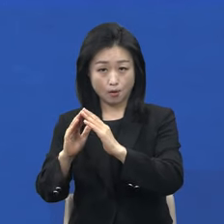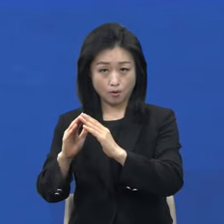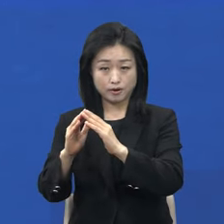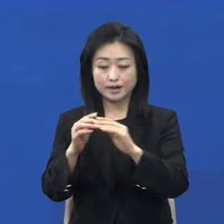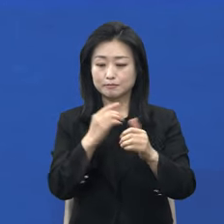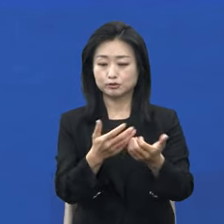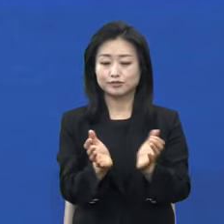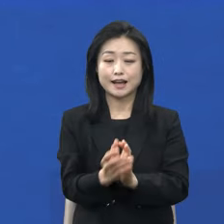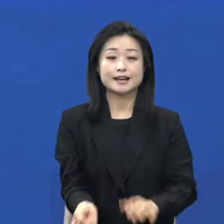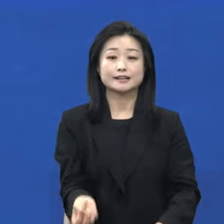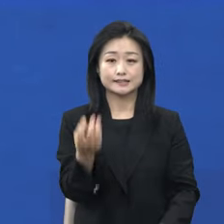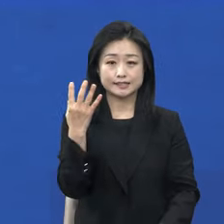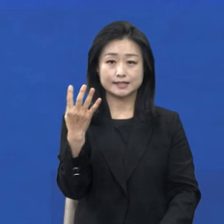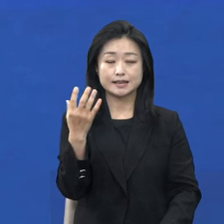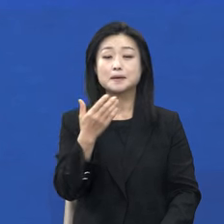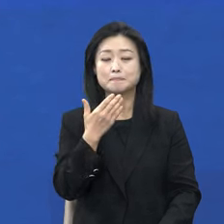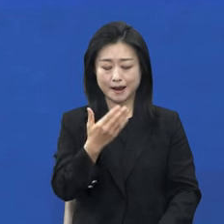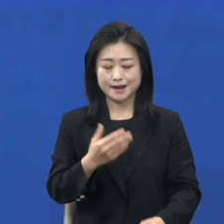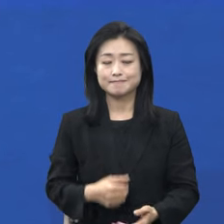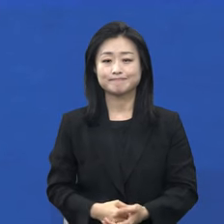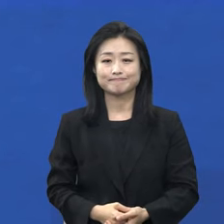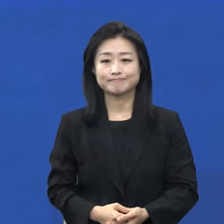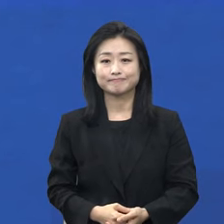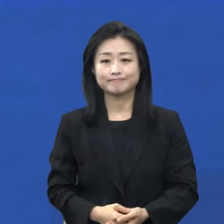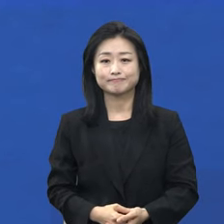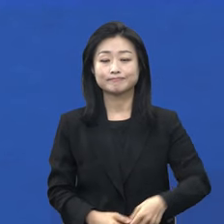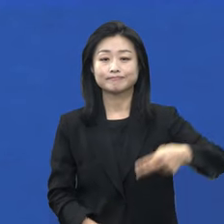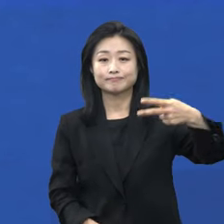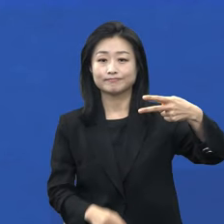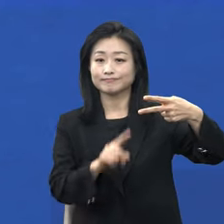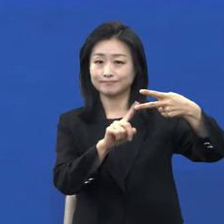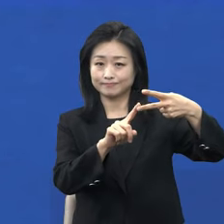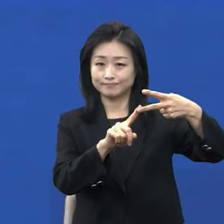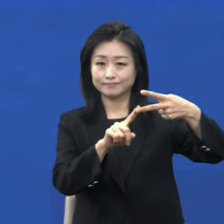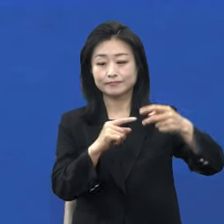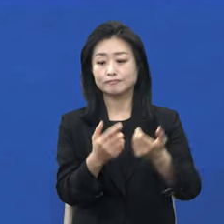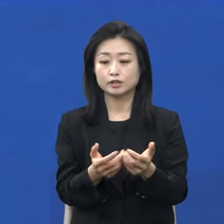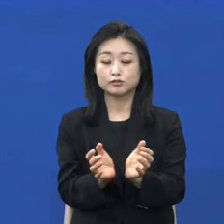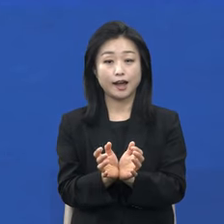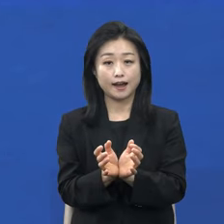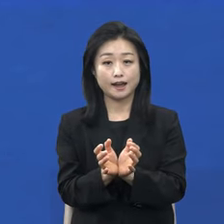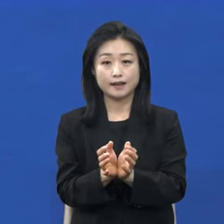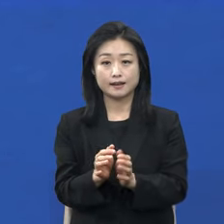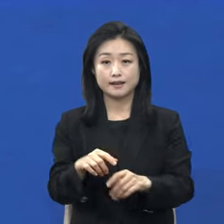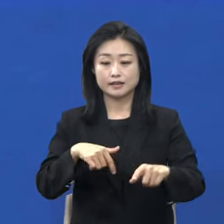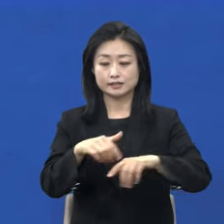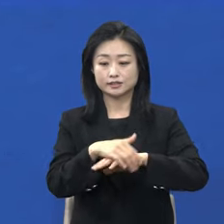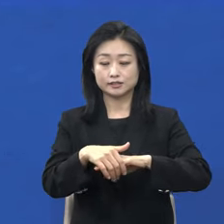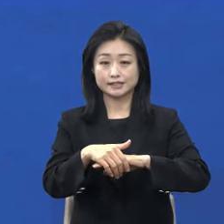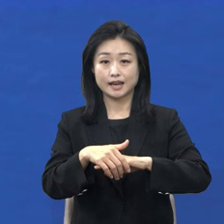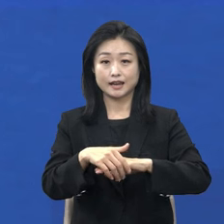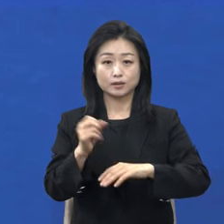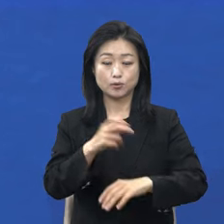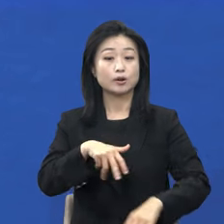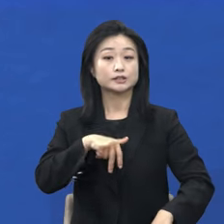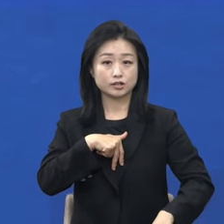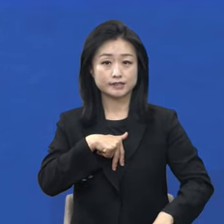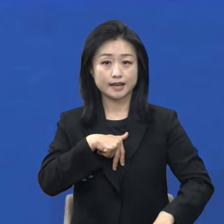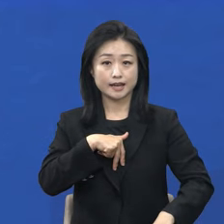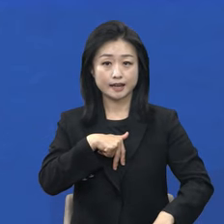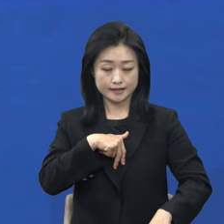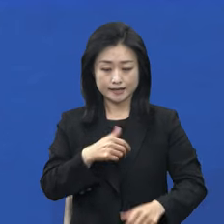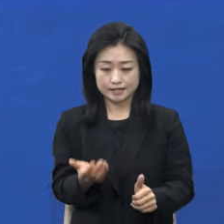더불어민주당 승리의 동력이 되도록 하겠습니다. 둘째, 더불어민주당의 정체성과 기본 역량을